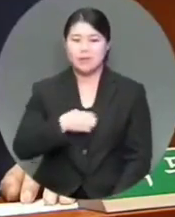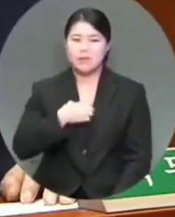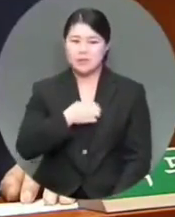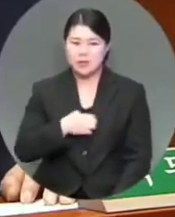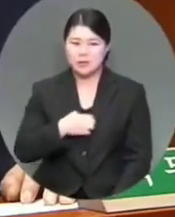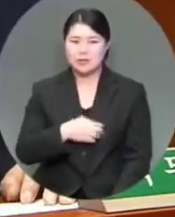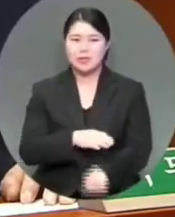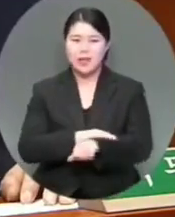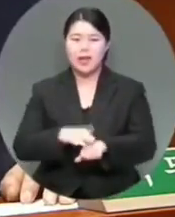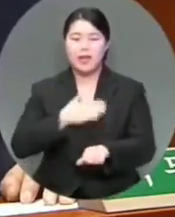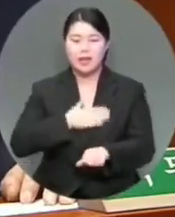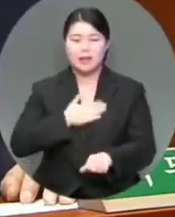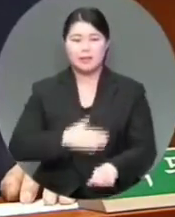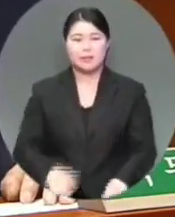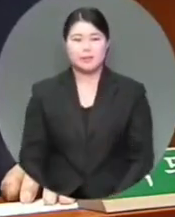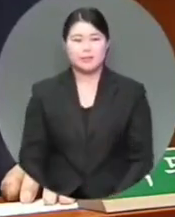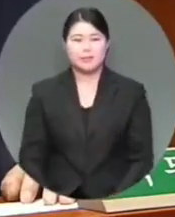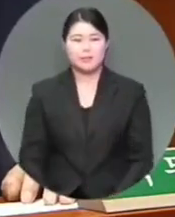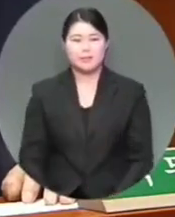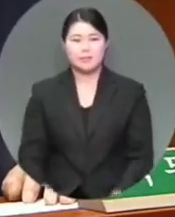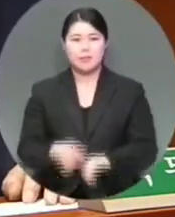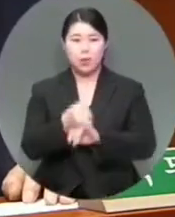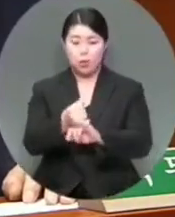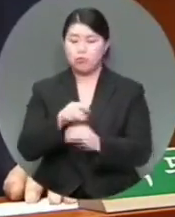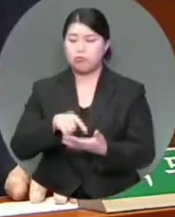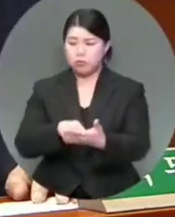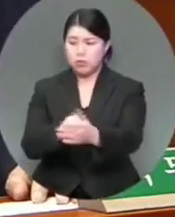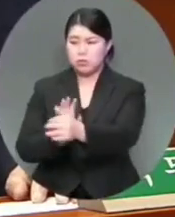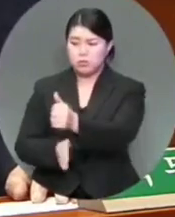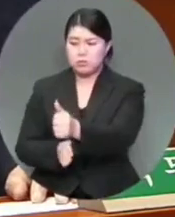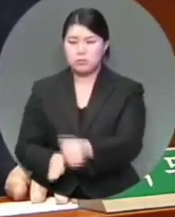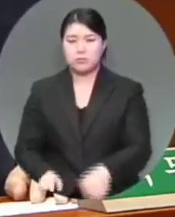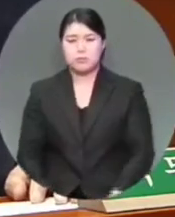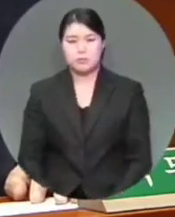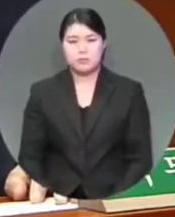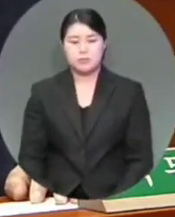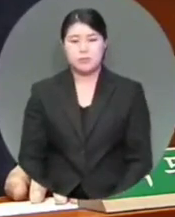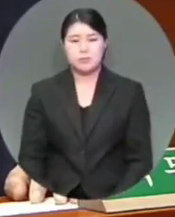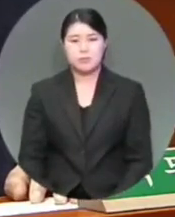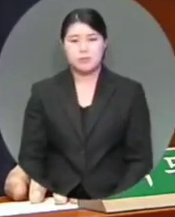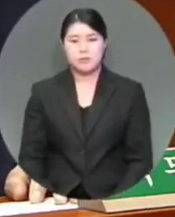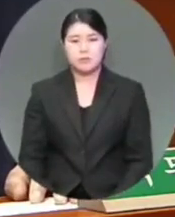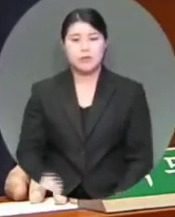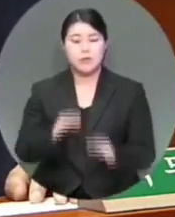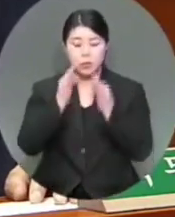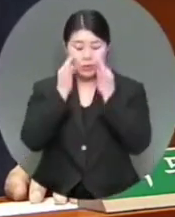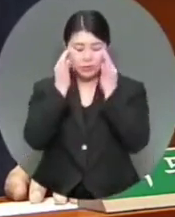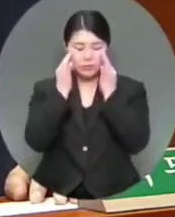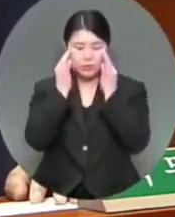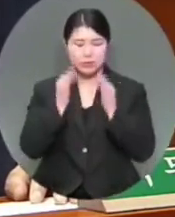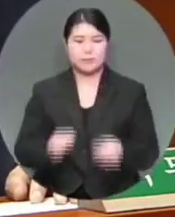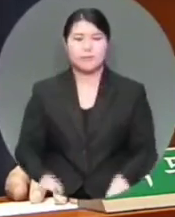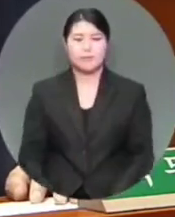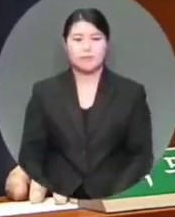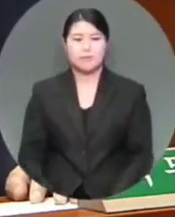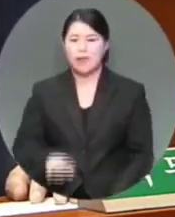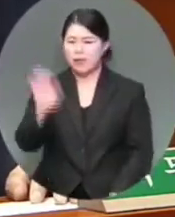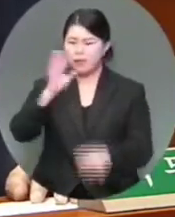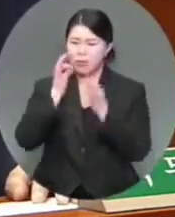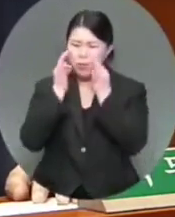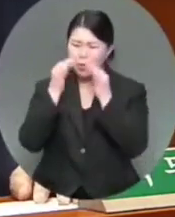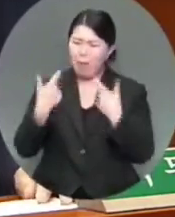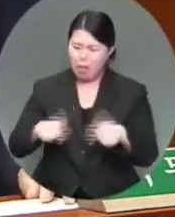걱정은 충분히 알겠습니다. 그 또 꼭 추진해 주십시오. 예? 네, 노력하겠습니다. 아니, 노력은